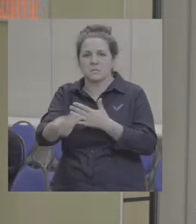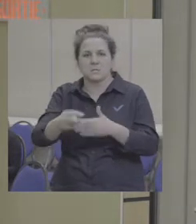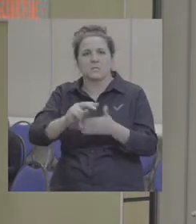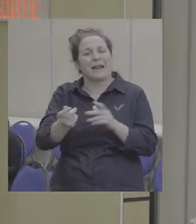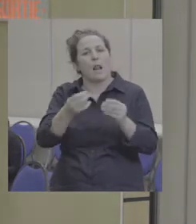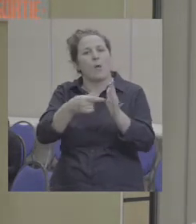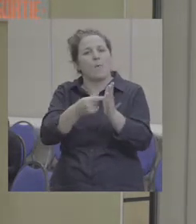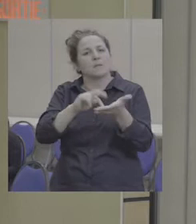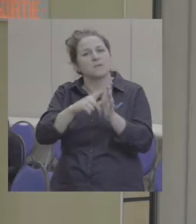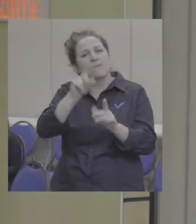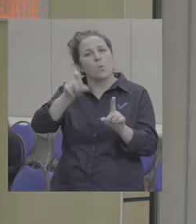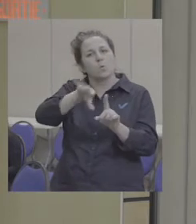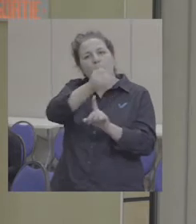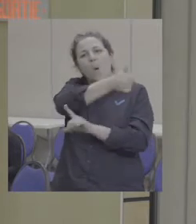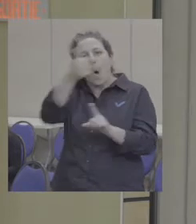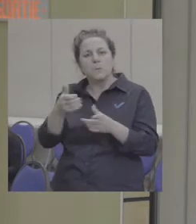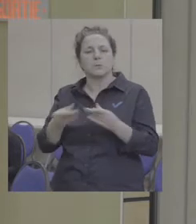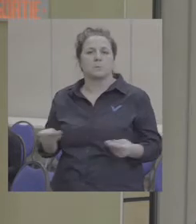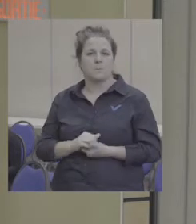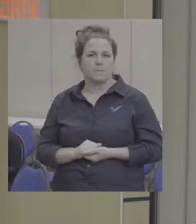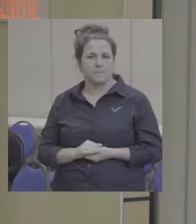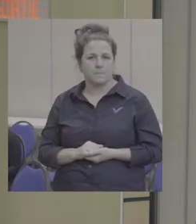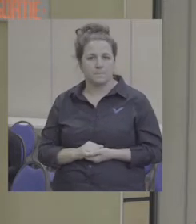bon, ben là, on passe à autre chose, là.